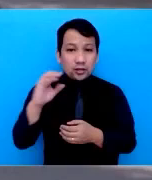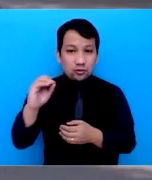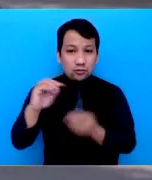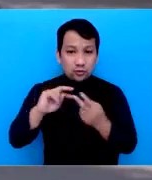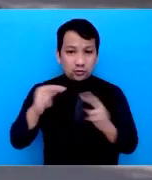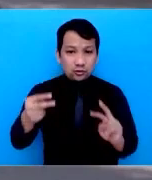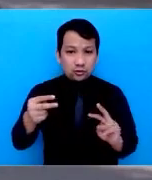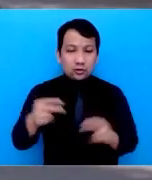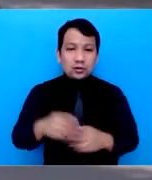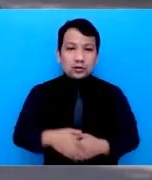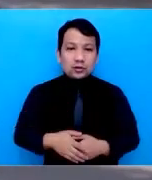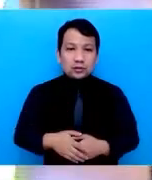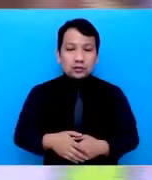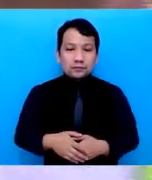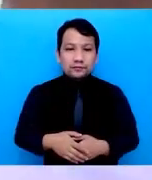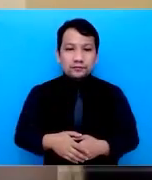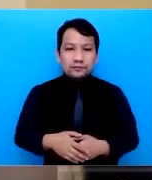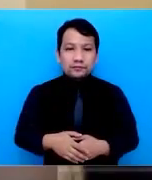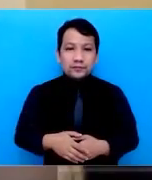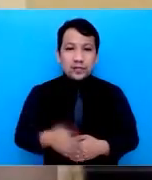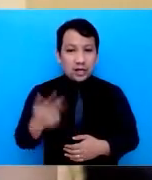hospital sila.